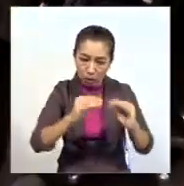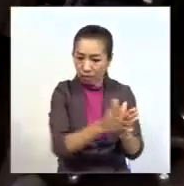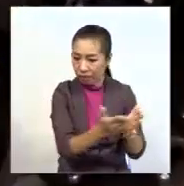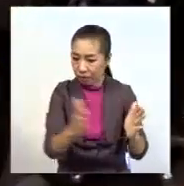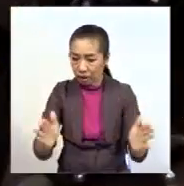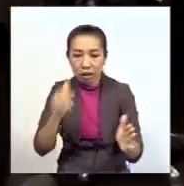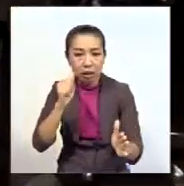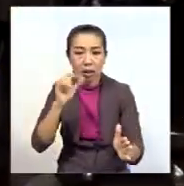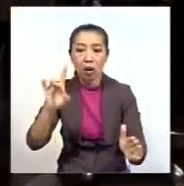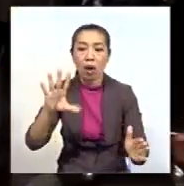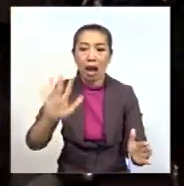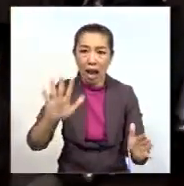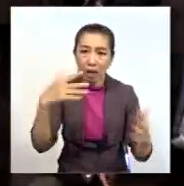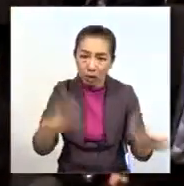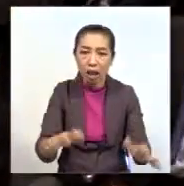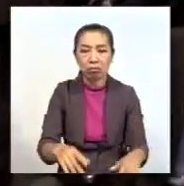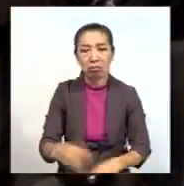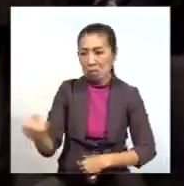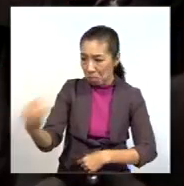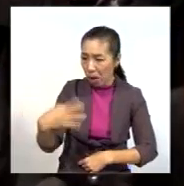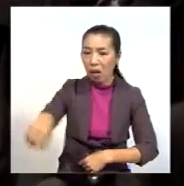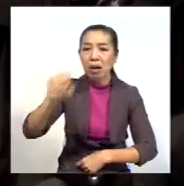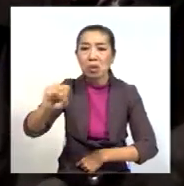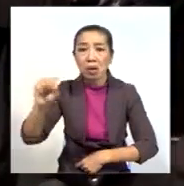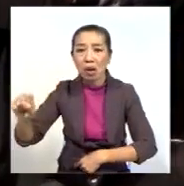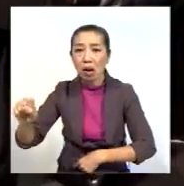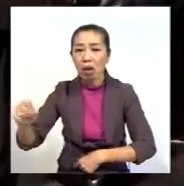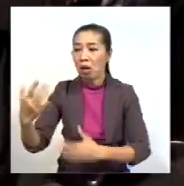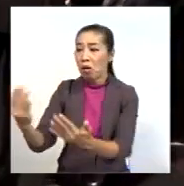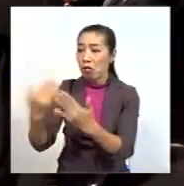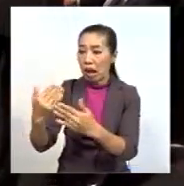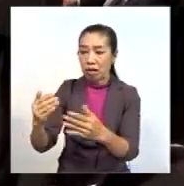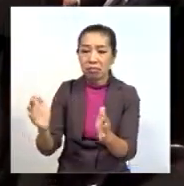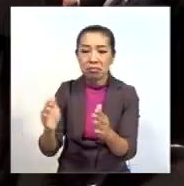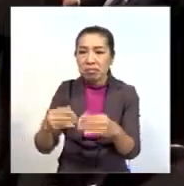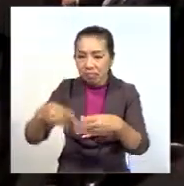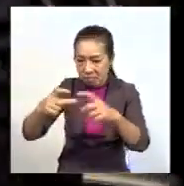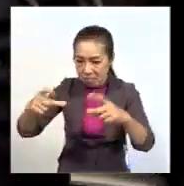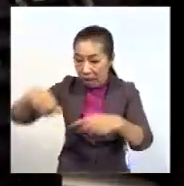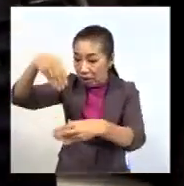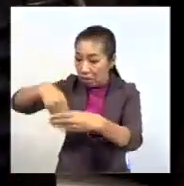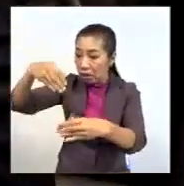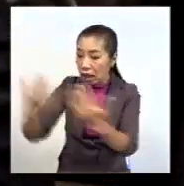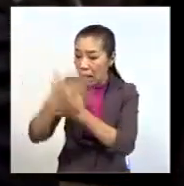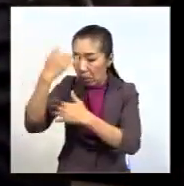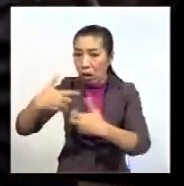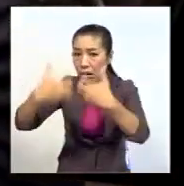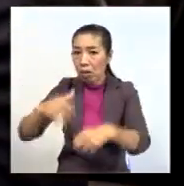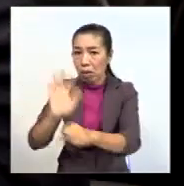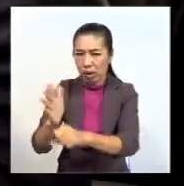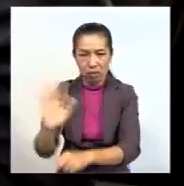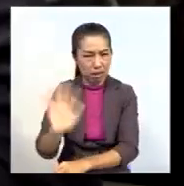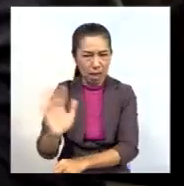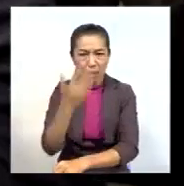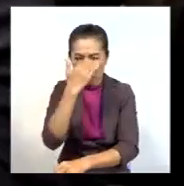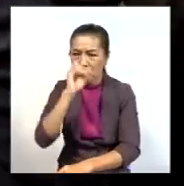ไอ้เครื่องเสียบบัตรไม่พอไม่ได้นะคะเพราะในรัฐธรรมนูญกำหนดไว้แล้วชัดเจนว่าไม่ให้มีการเสียบบัตรแทนกันฟัง